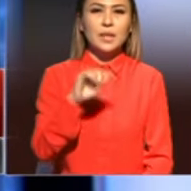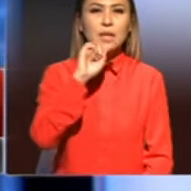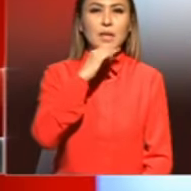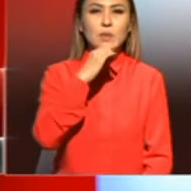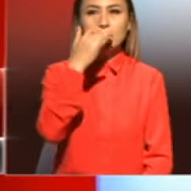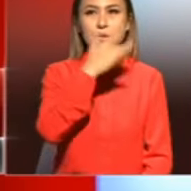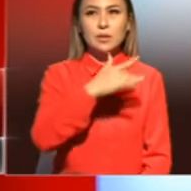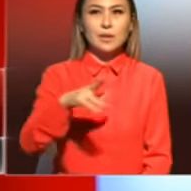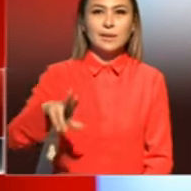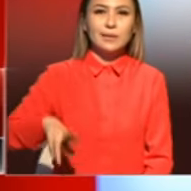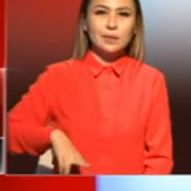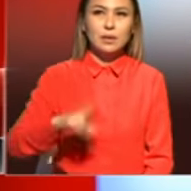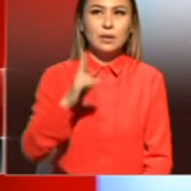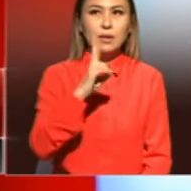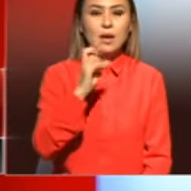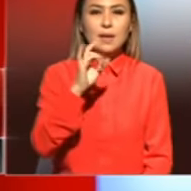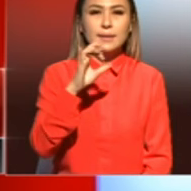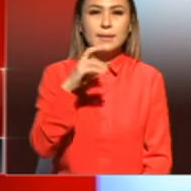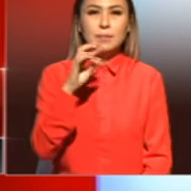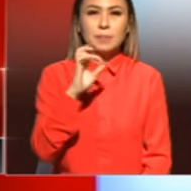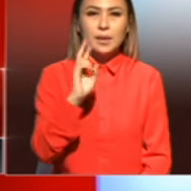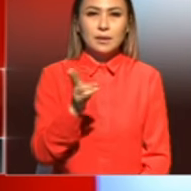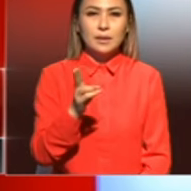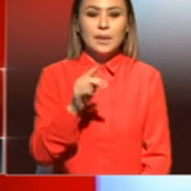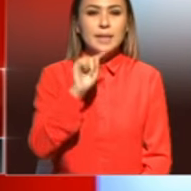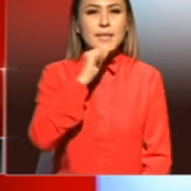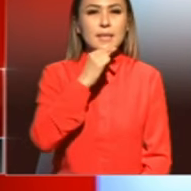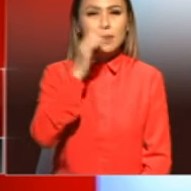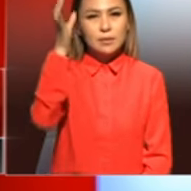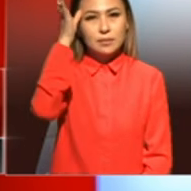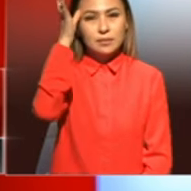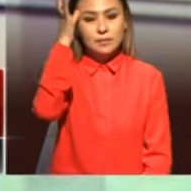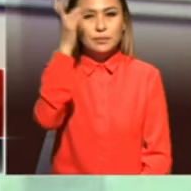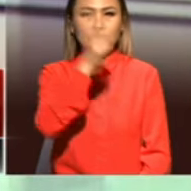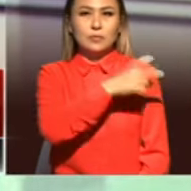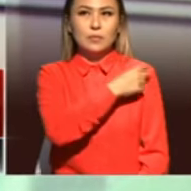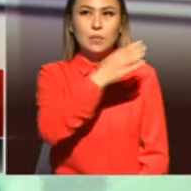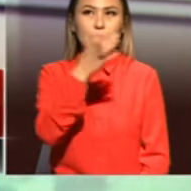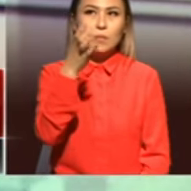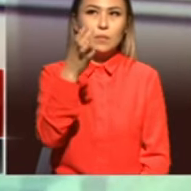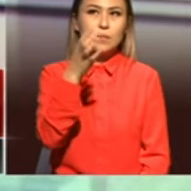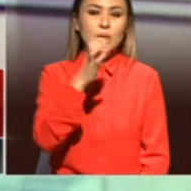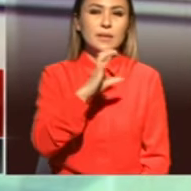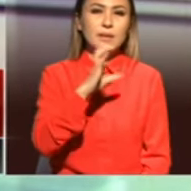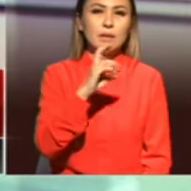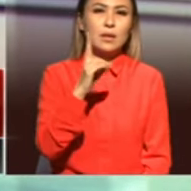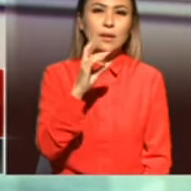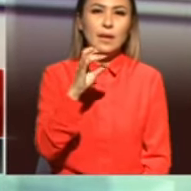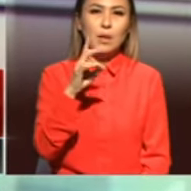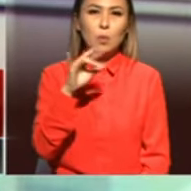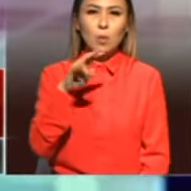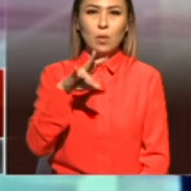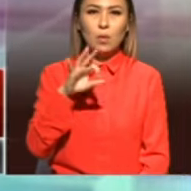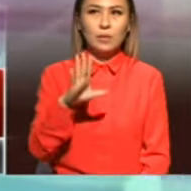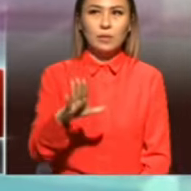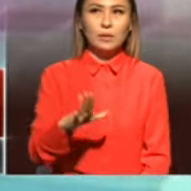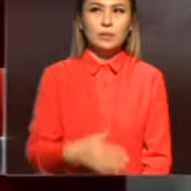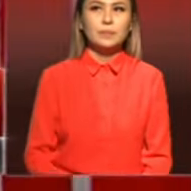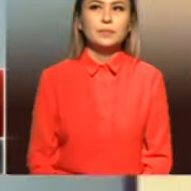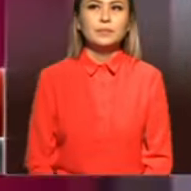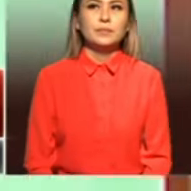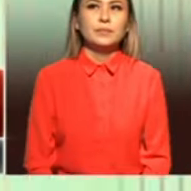саясат институтының директоры Қайырбек Арыстанбек, экономика ғылымдарының докторы профессор Сейіт Керімқұлов. Қош келдіңіз, рахмет